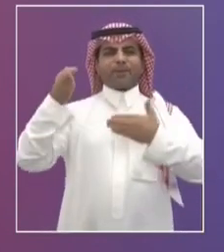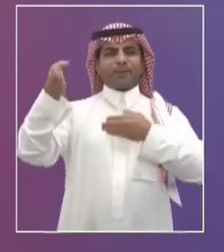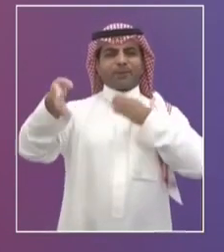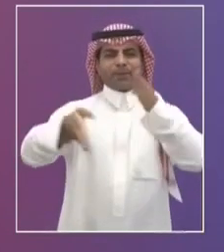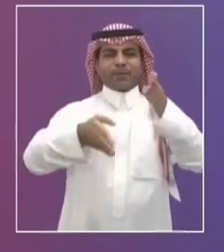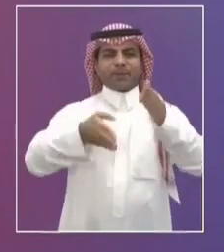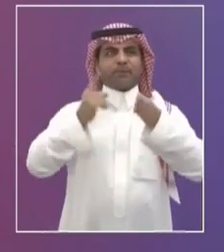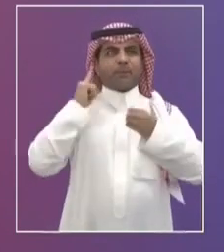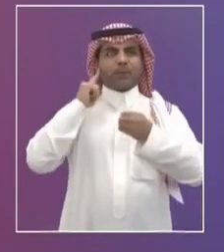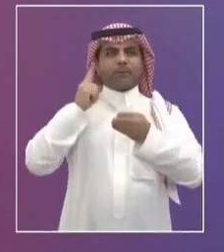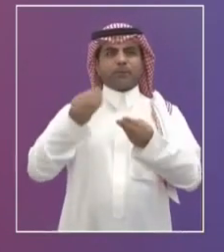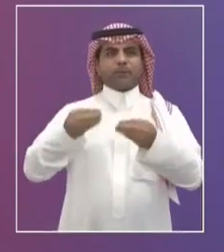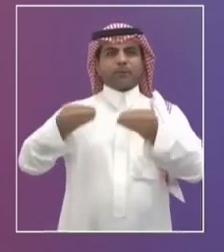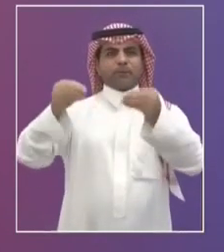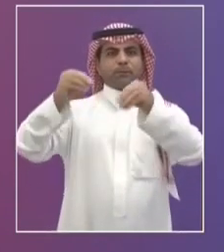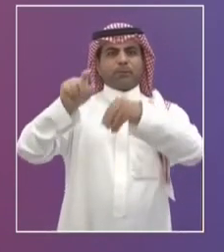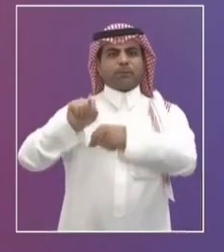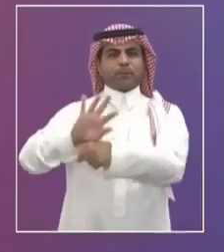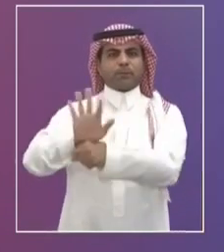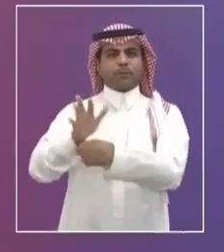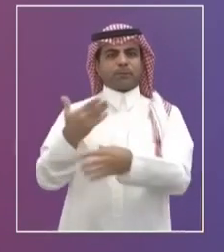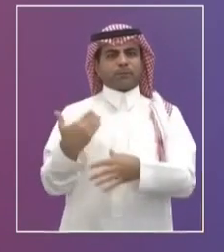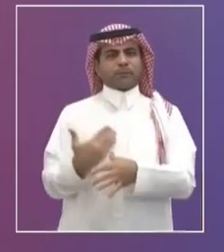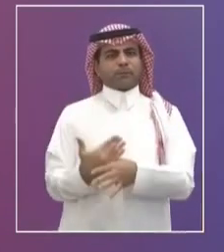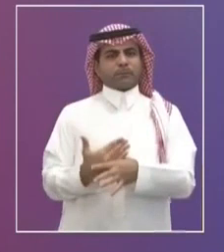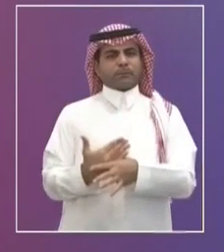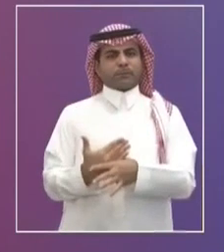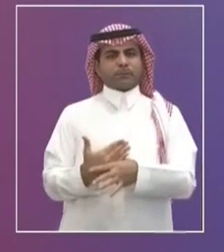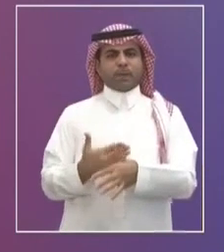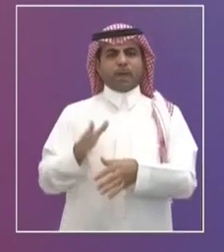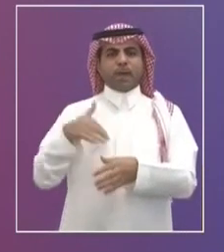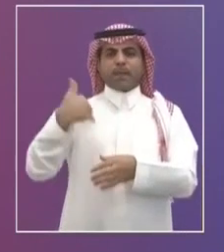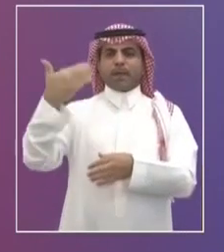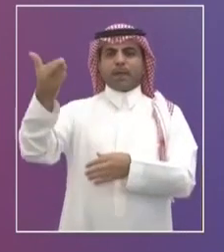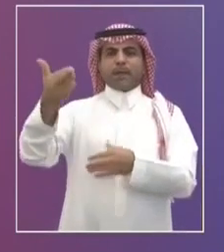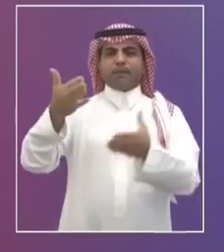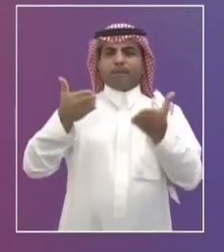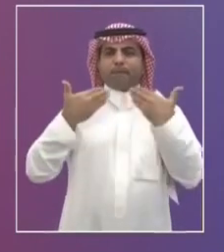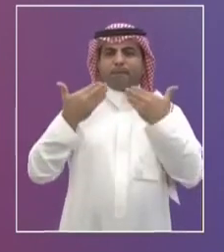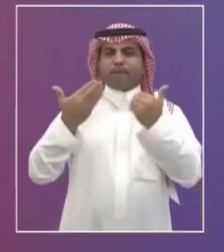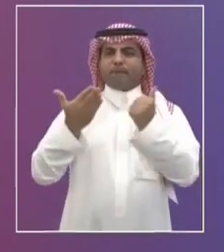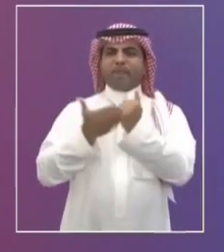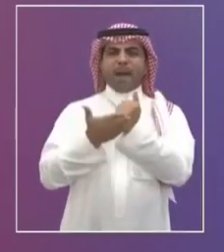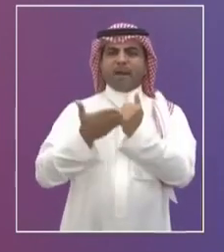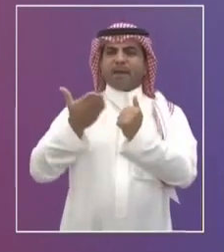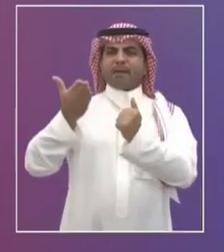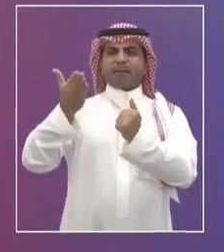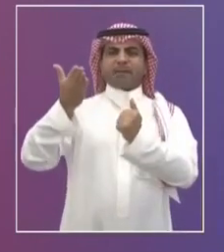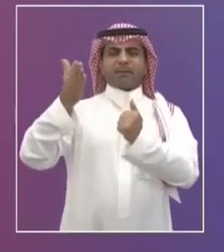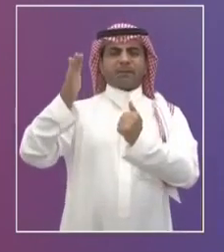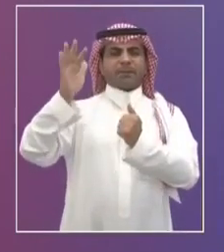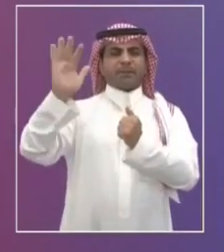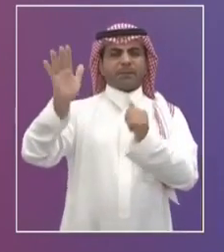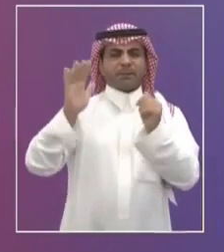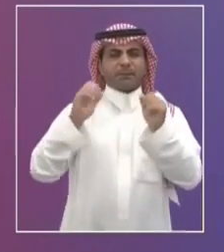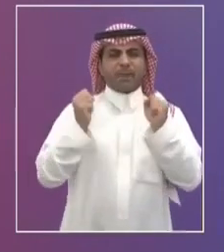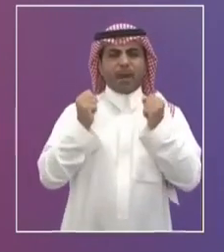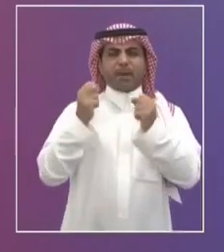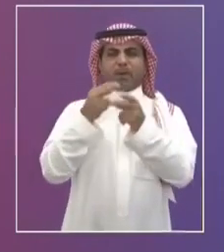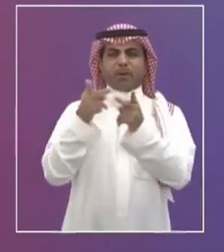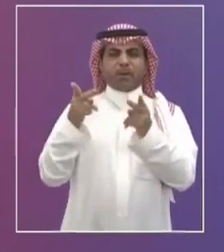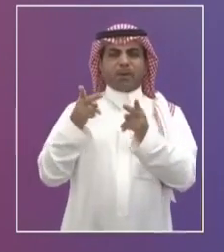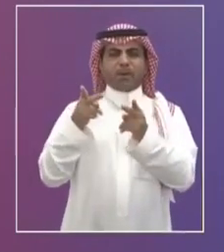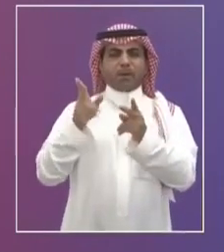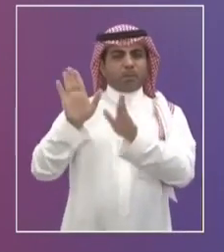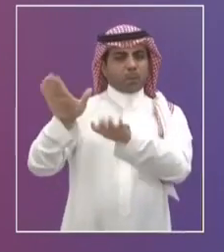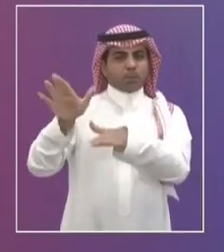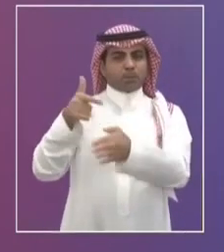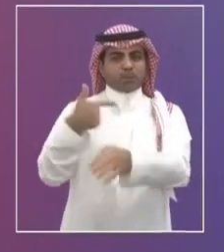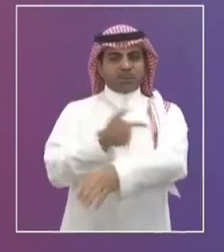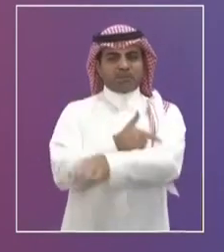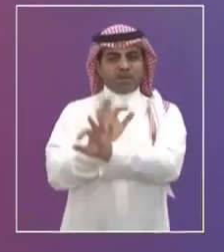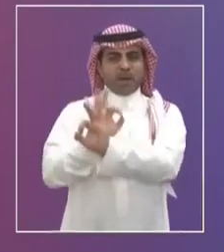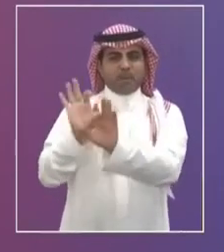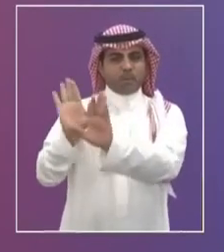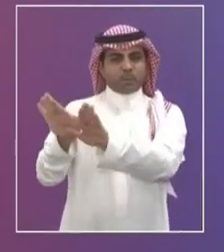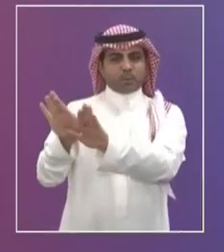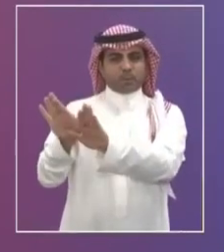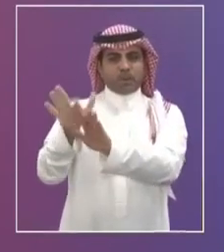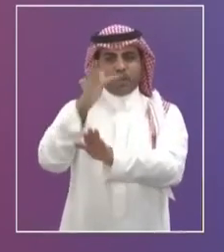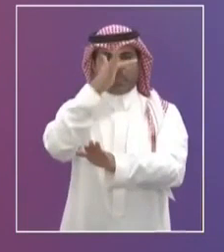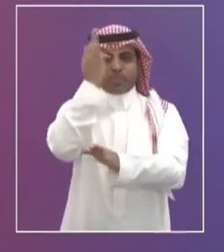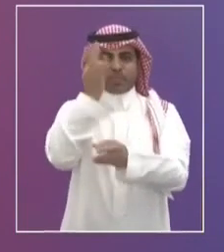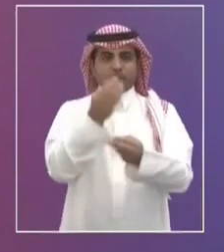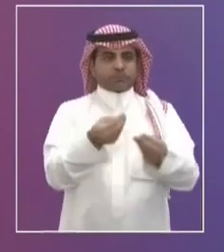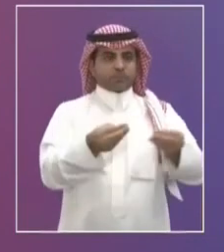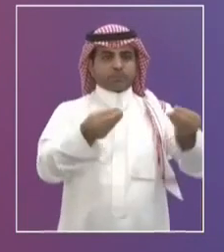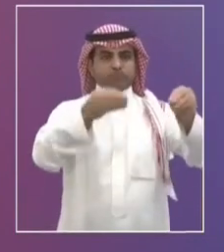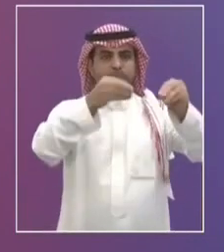الإصابة اليوم. هل الخدمات الصحية الموجودة بهذه المدن السياحية قادرة على استيعاب المزيد من الحالات؟ وهل